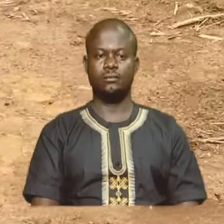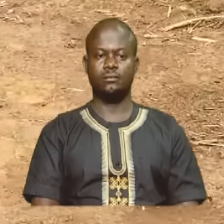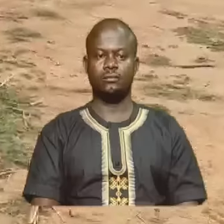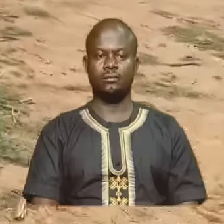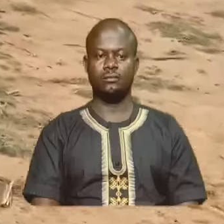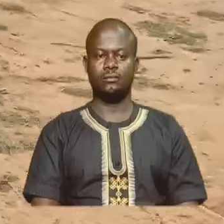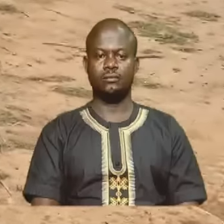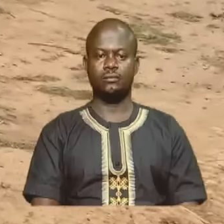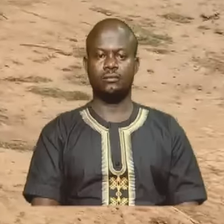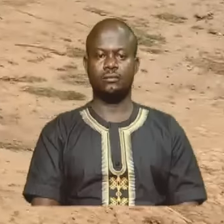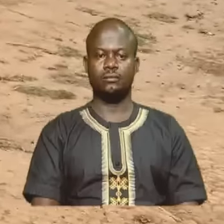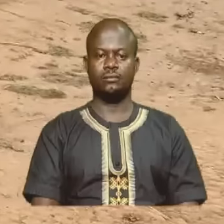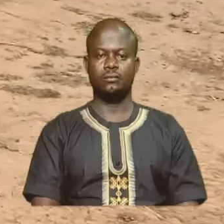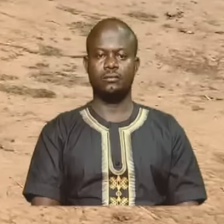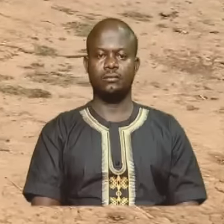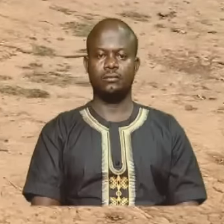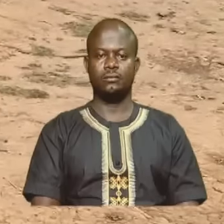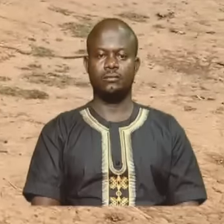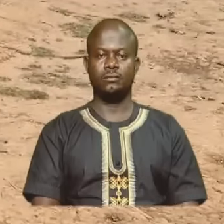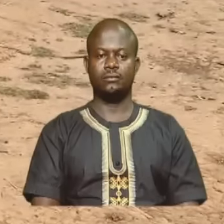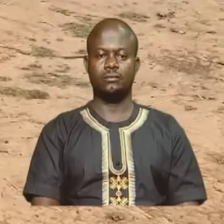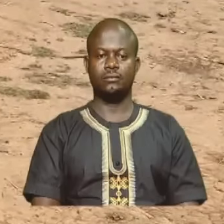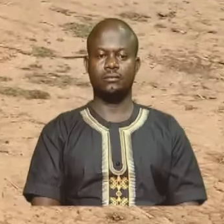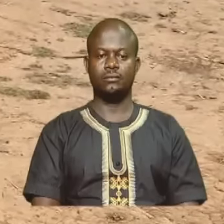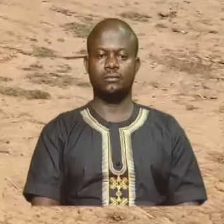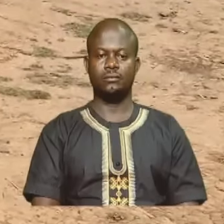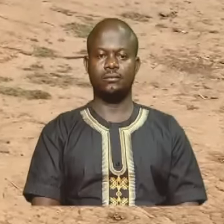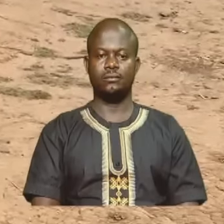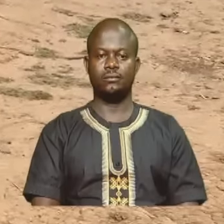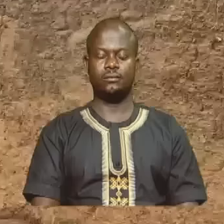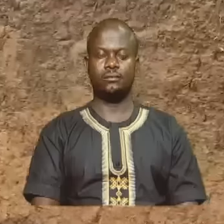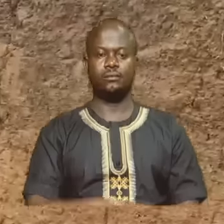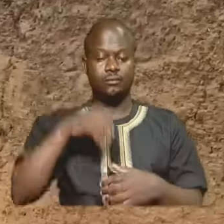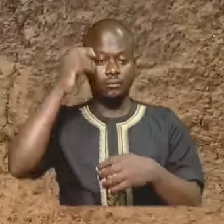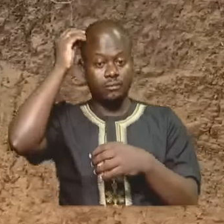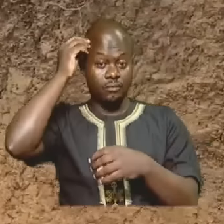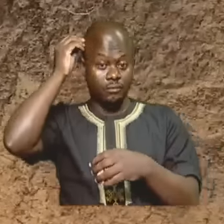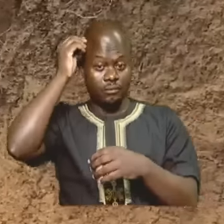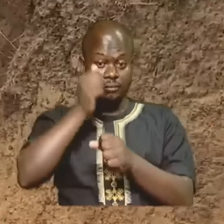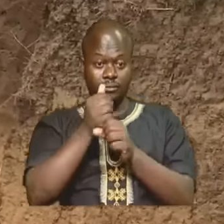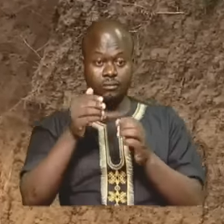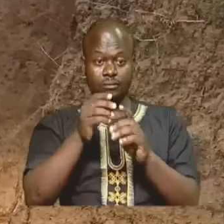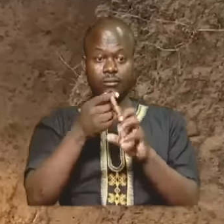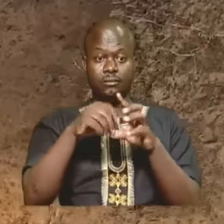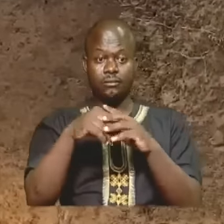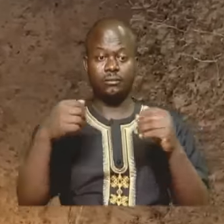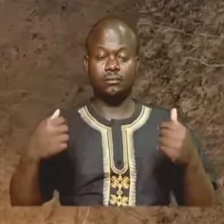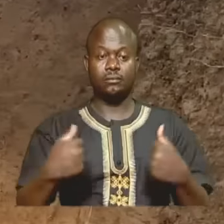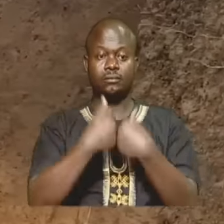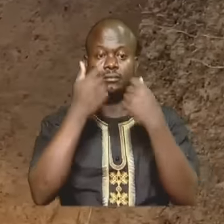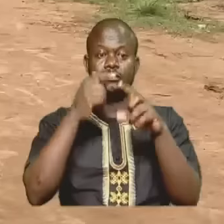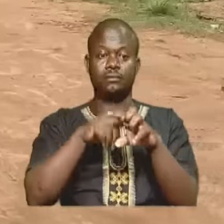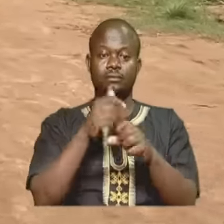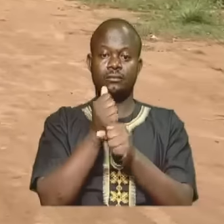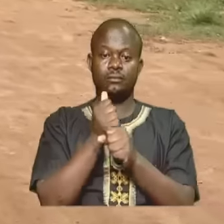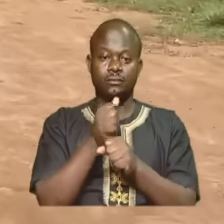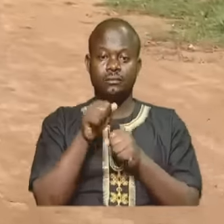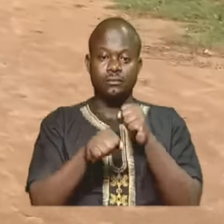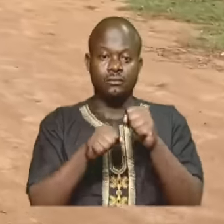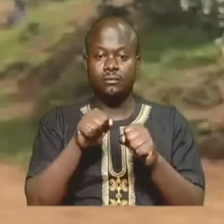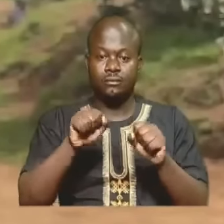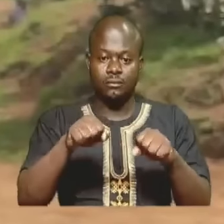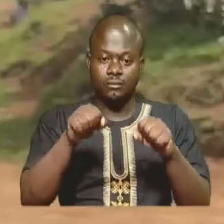kandi noneho urabona ko gukora negetse mbago ku muhanda gutekereza gukora umuhanda byaturutse ku mpanuka yakoze ubwo yakoraga akazi ko gutwara abagenzi